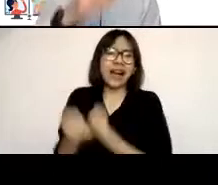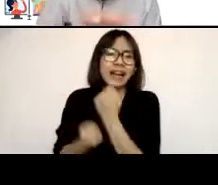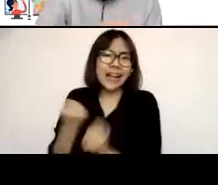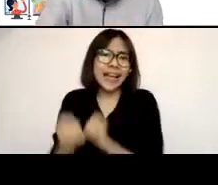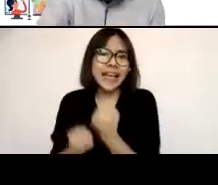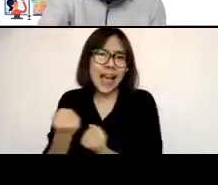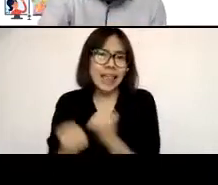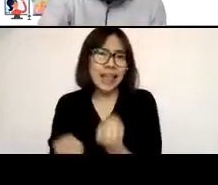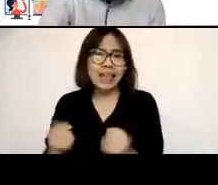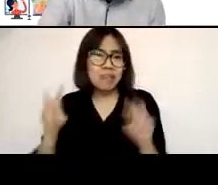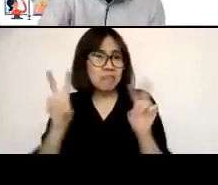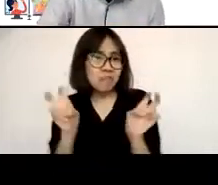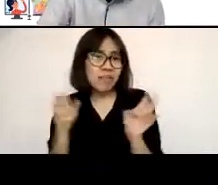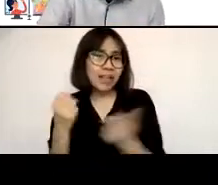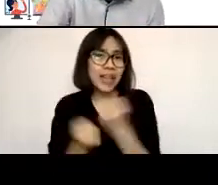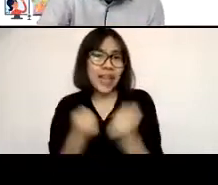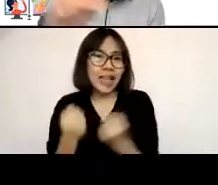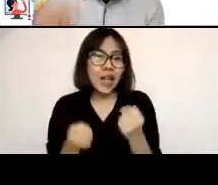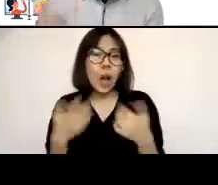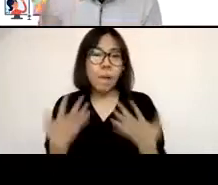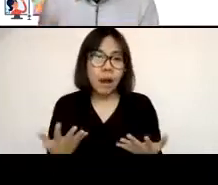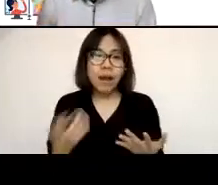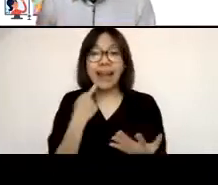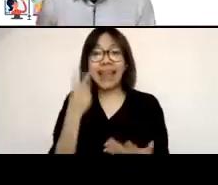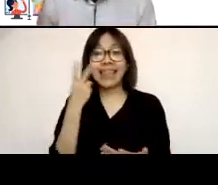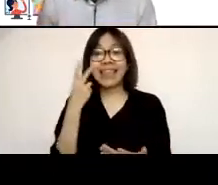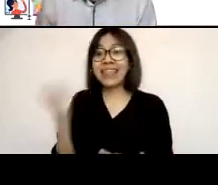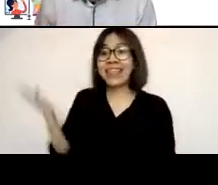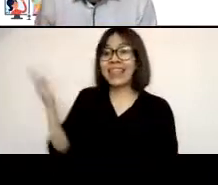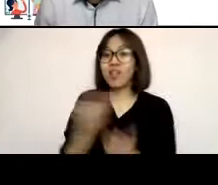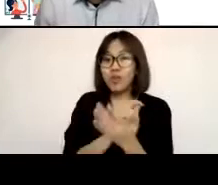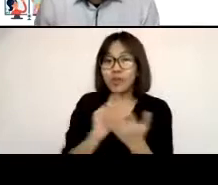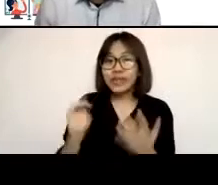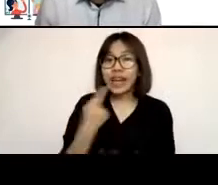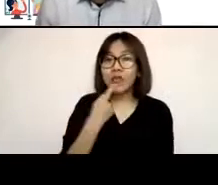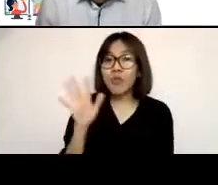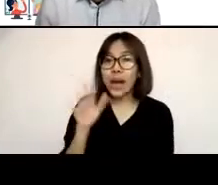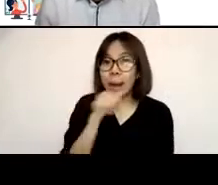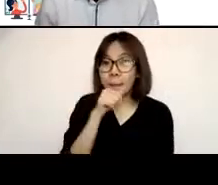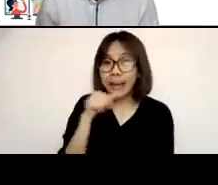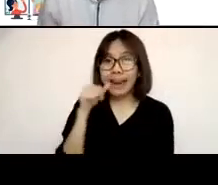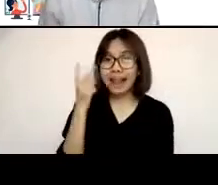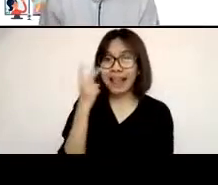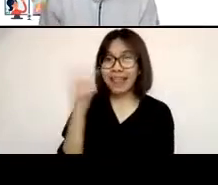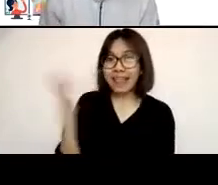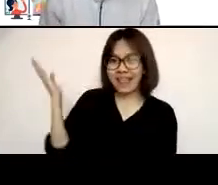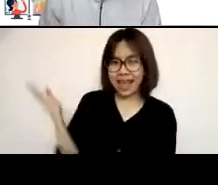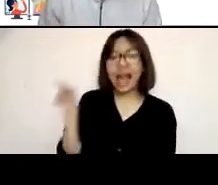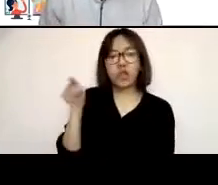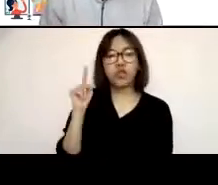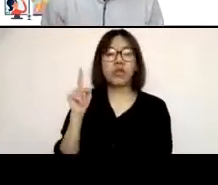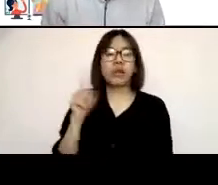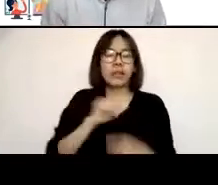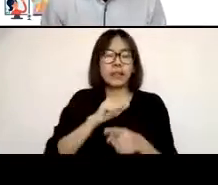highlight atau kegiatan-kegiatan dengan warna merah yang tertera pada slide yang kami tayangkan saat ini.